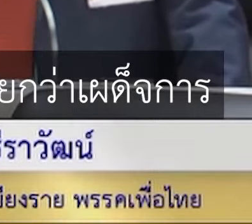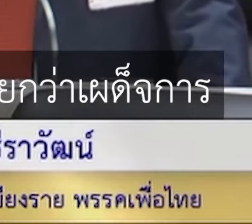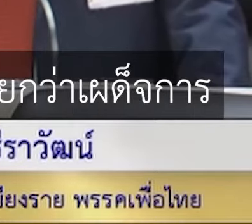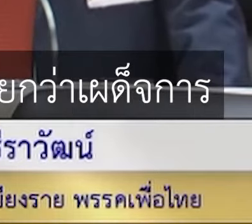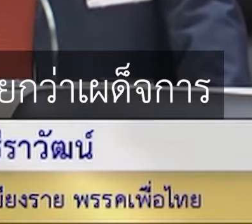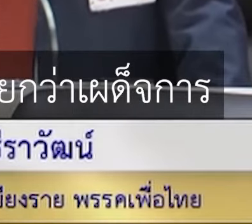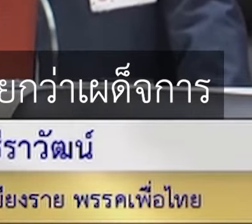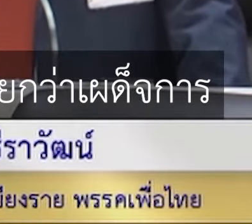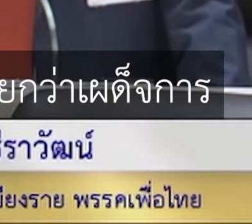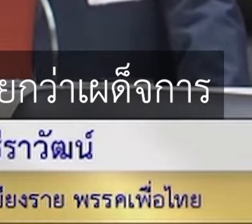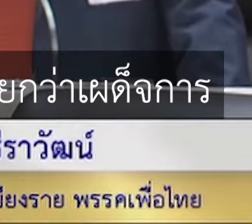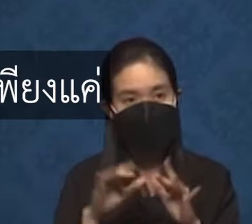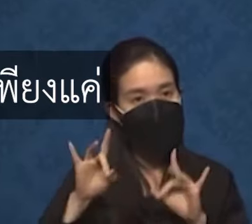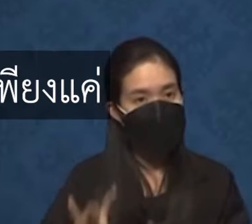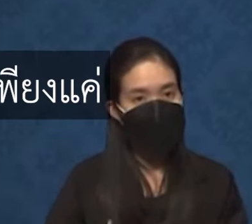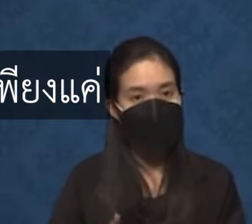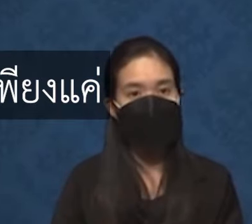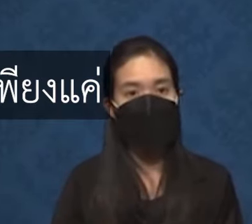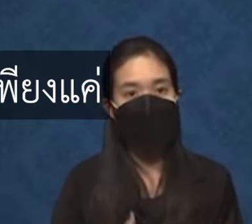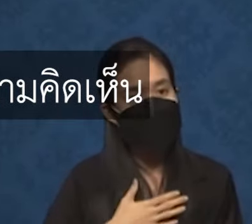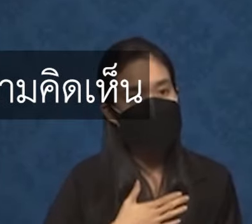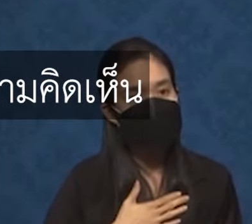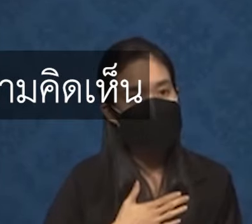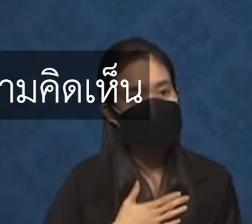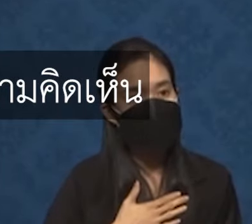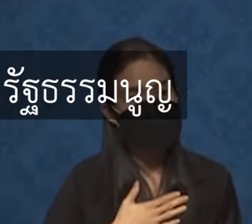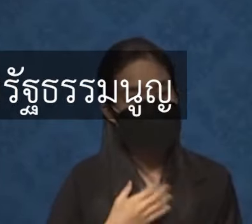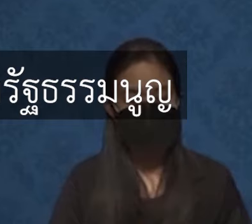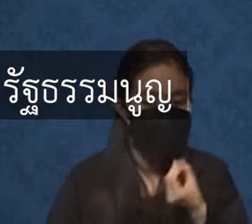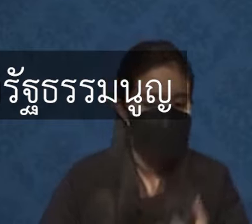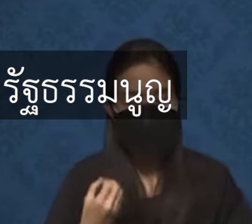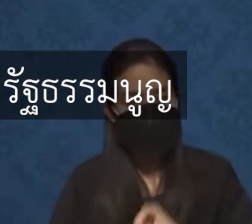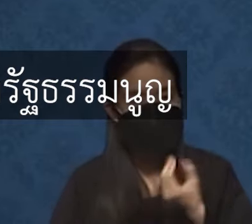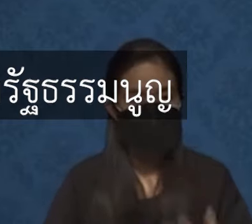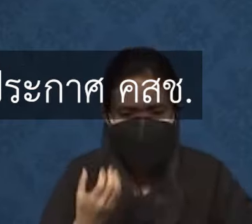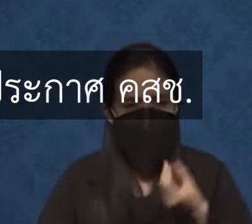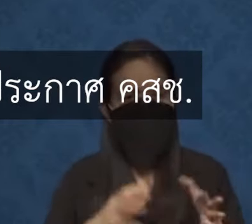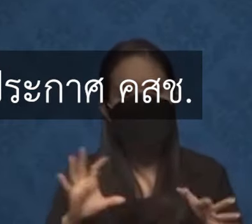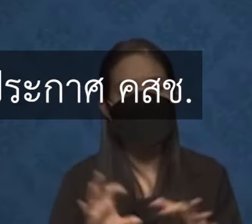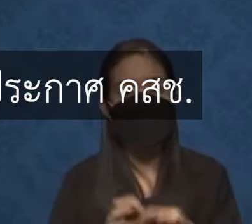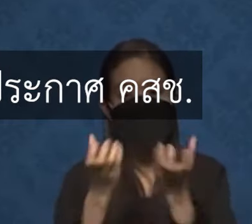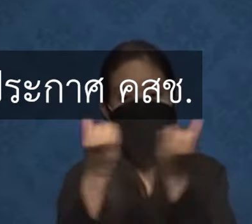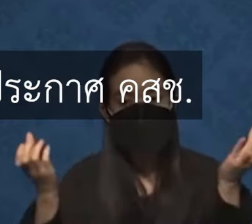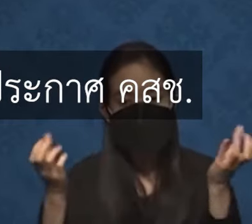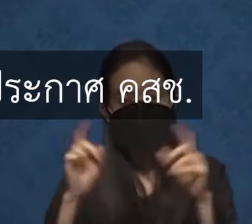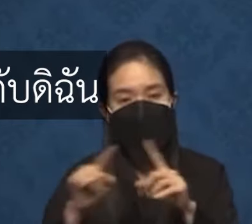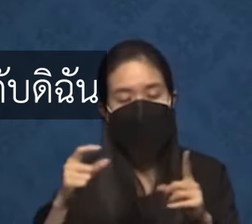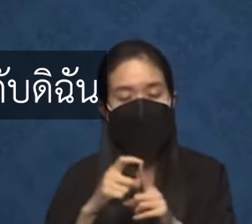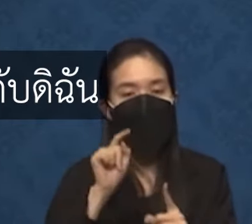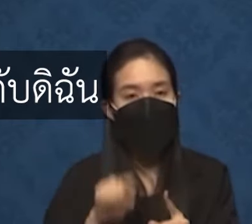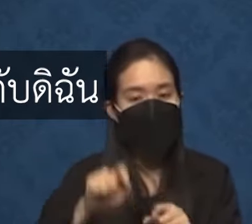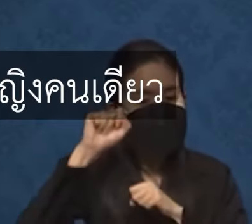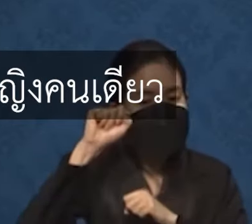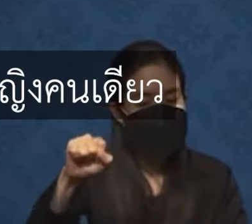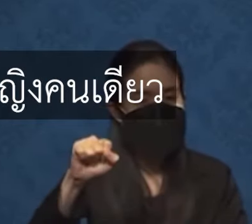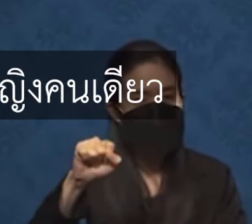ละครับเขาเรียกว่าเผด็จการ ดิฉันเพียงแค่แสดงความคิดเห็นในเรื่องร่างรัฐธรรมนูญแต่ดิฉันถูกประกาศคสช.ที่ทำ